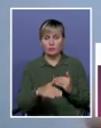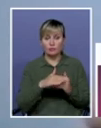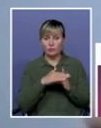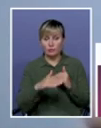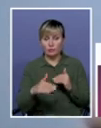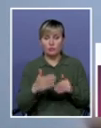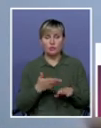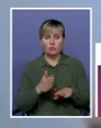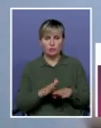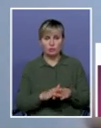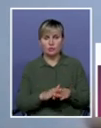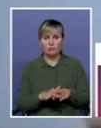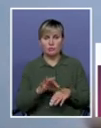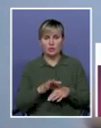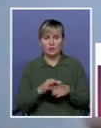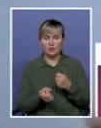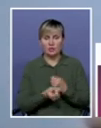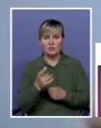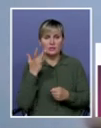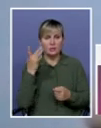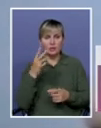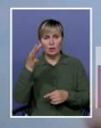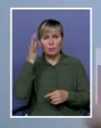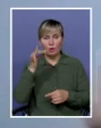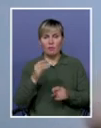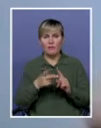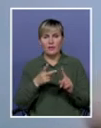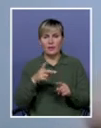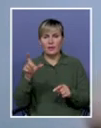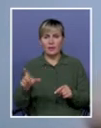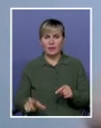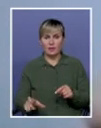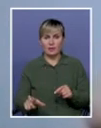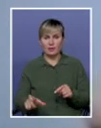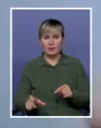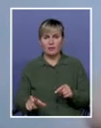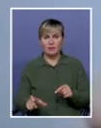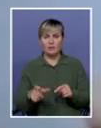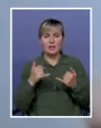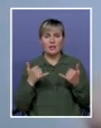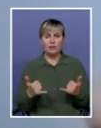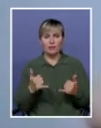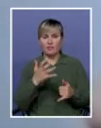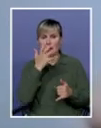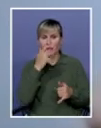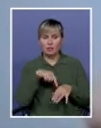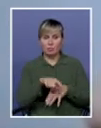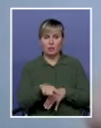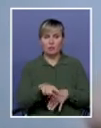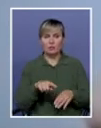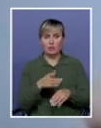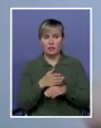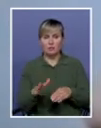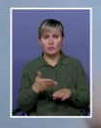акушерской патологии. И всегда надо помнить о втором пациенте, внутритрубном плоде. На сегодня в реанимации провизорного отделения